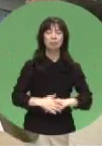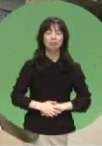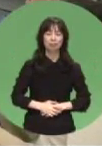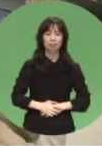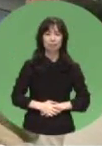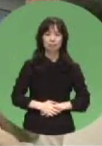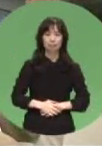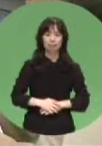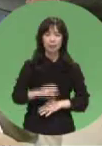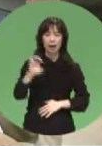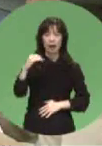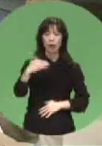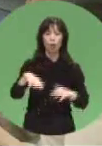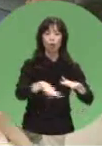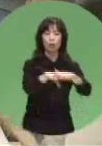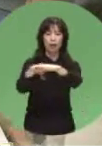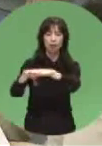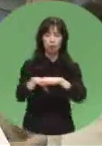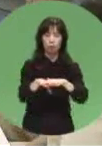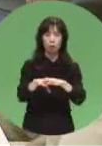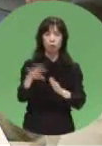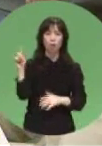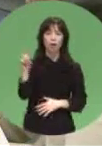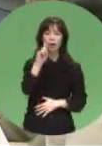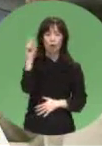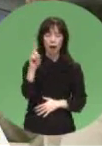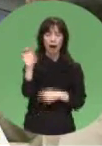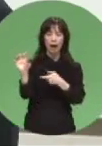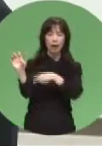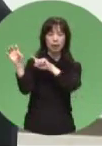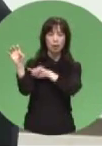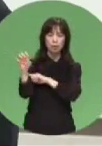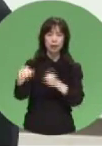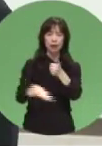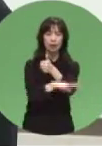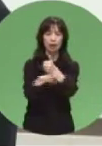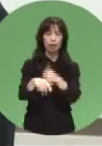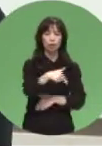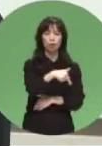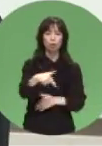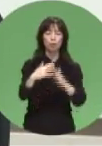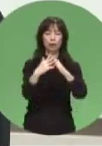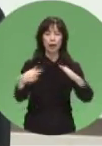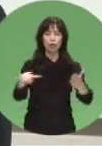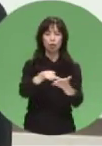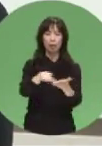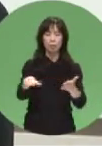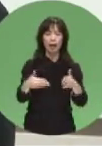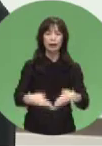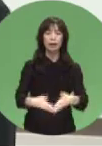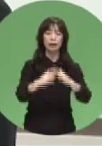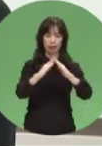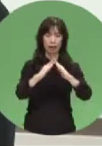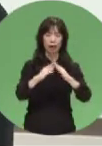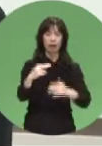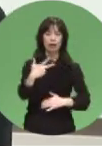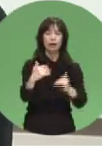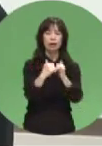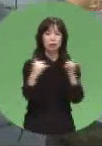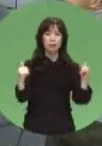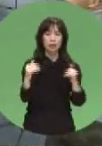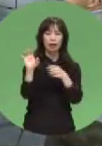エコネット生駒エネルギー環境部会のメンバーが中心となって設立した市民エネルギー生駒の皆さ